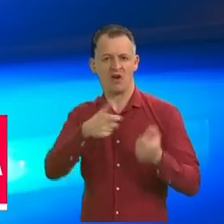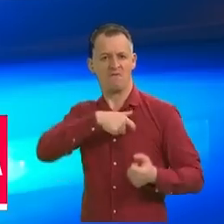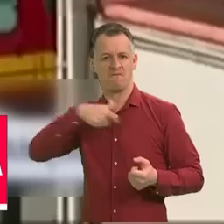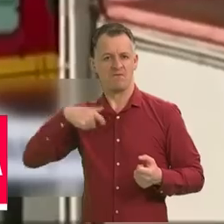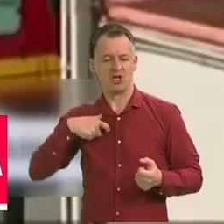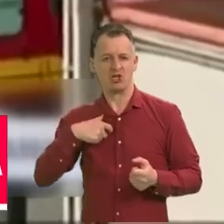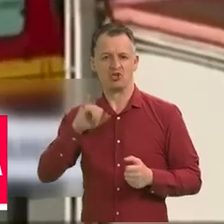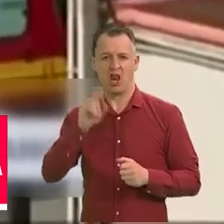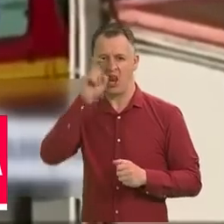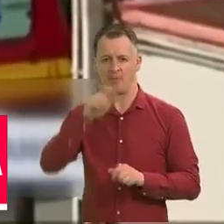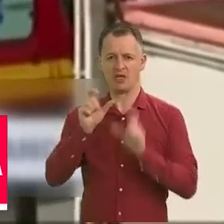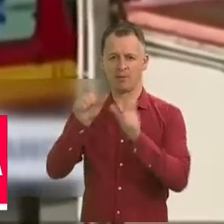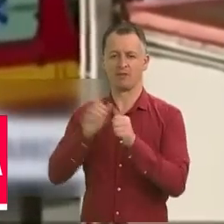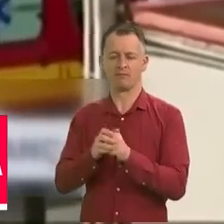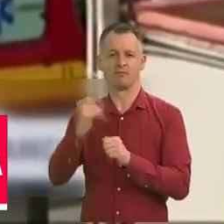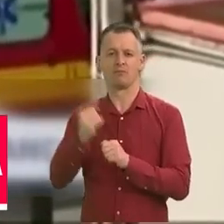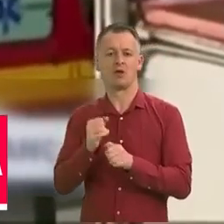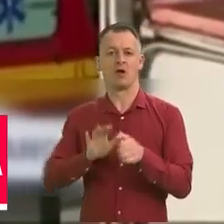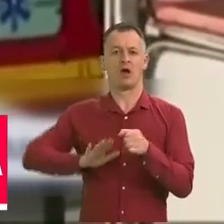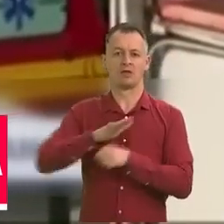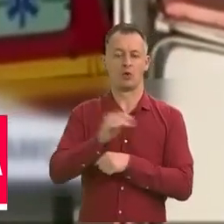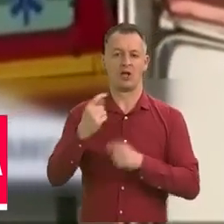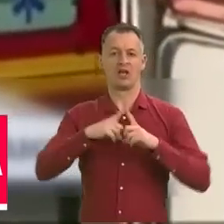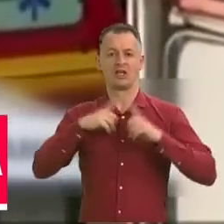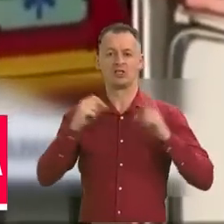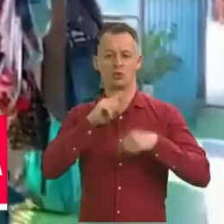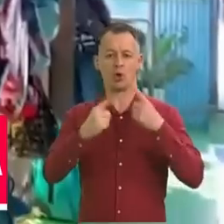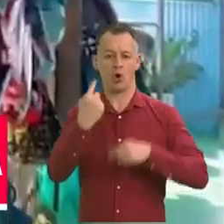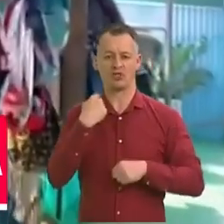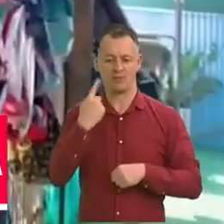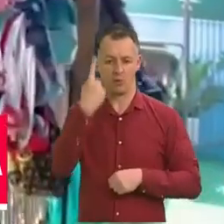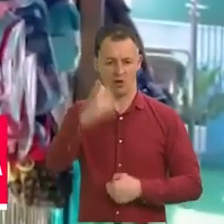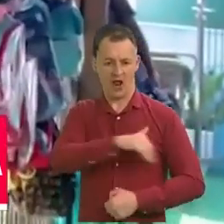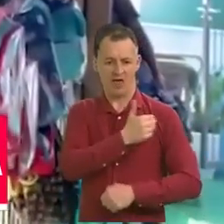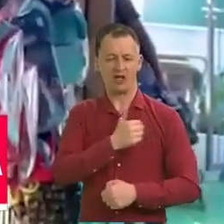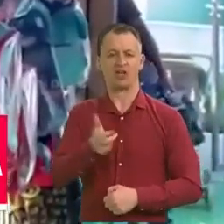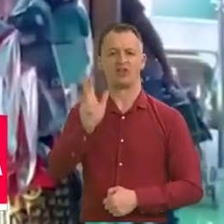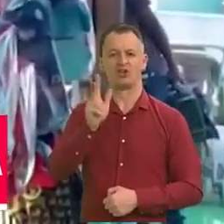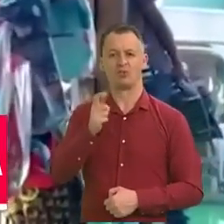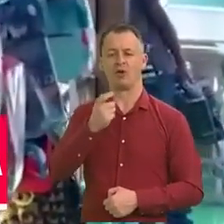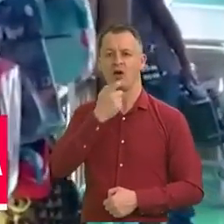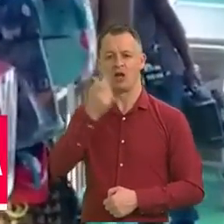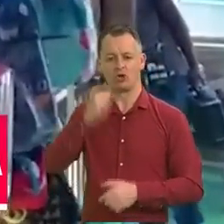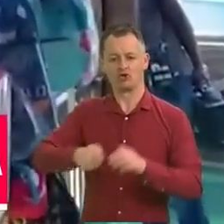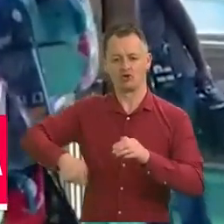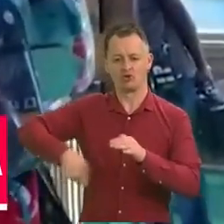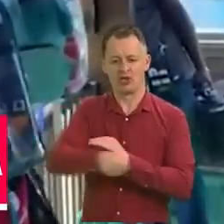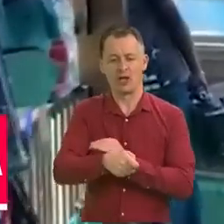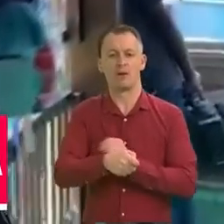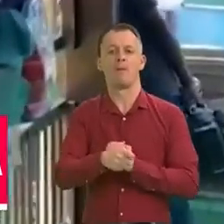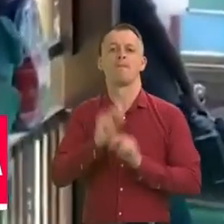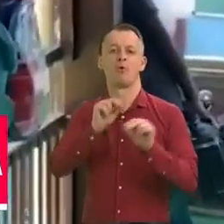apărare. Atacul de la grădiniță a avut loc la aproape o săptămână după ce un elev de doar 13 ani a înjunghiat un profesor până la